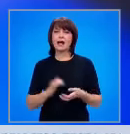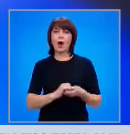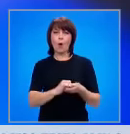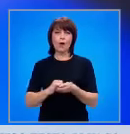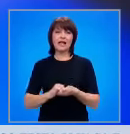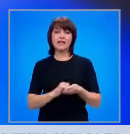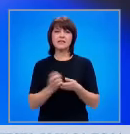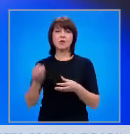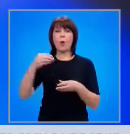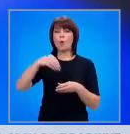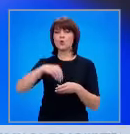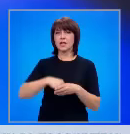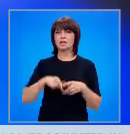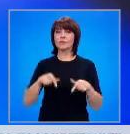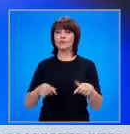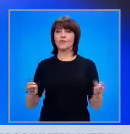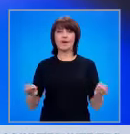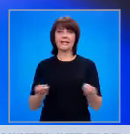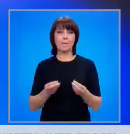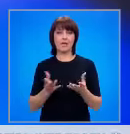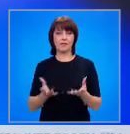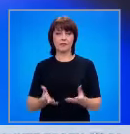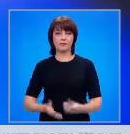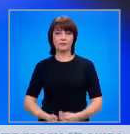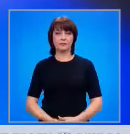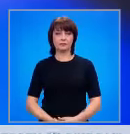организирано участието им в събитието?